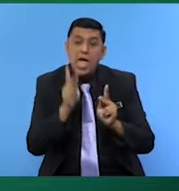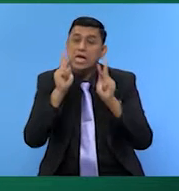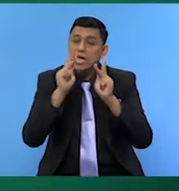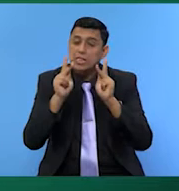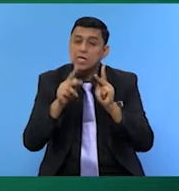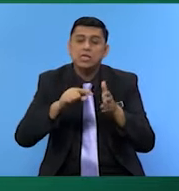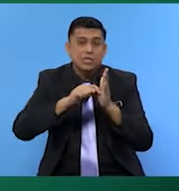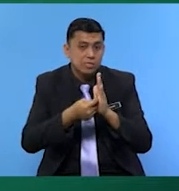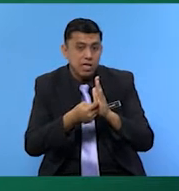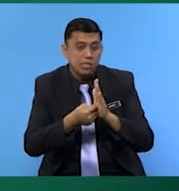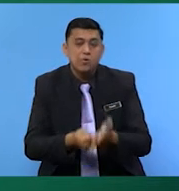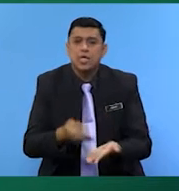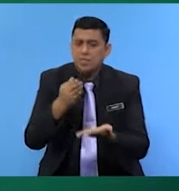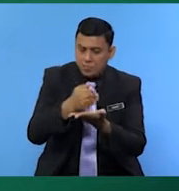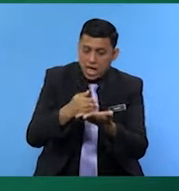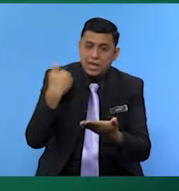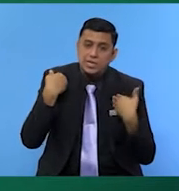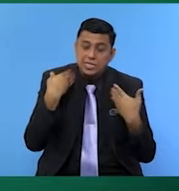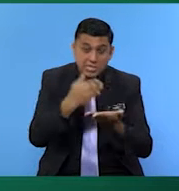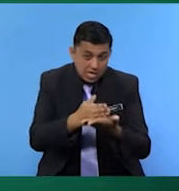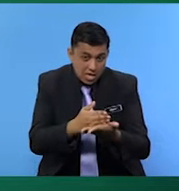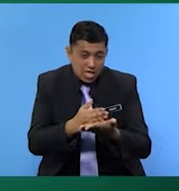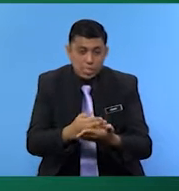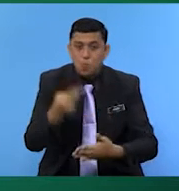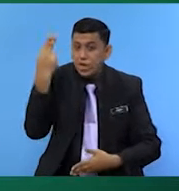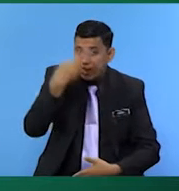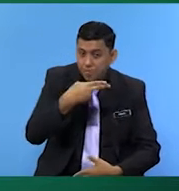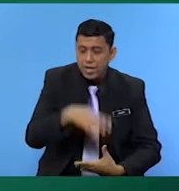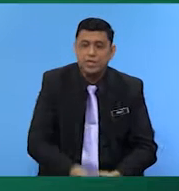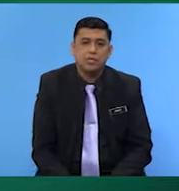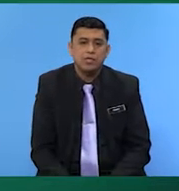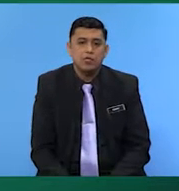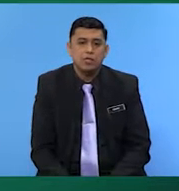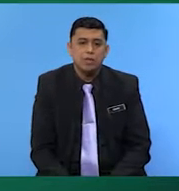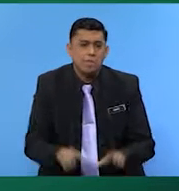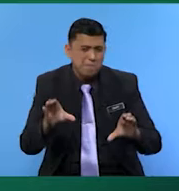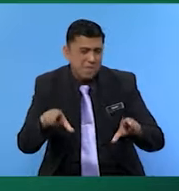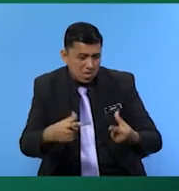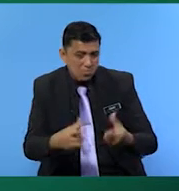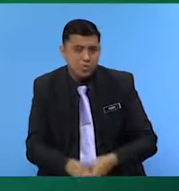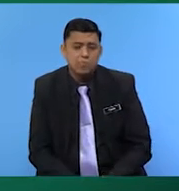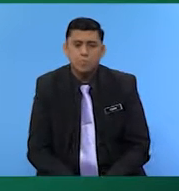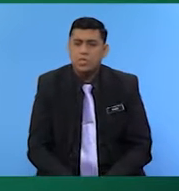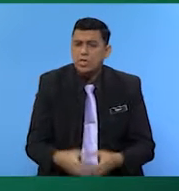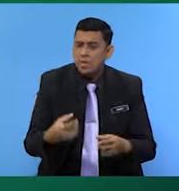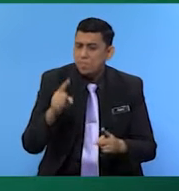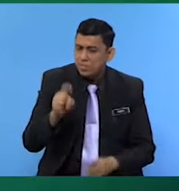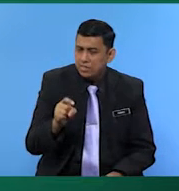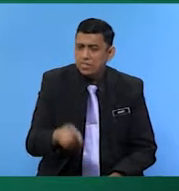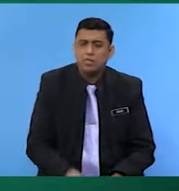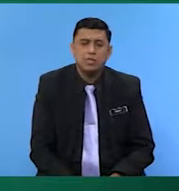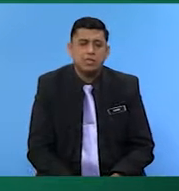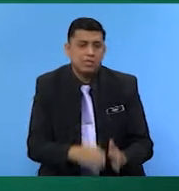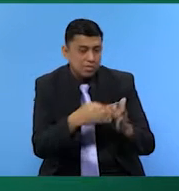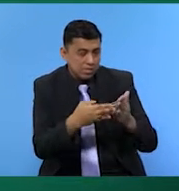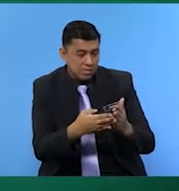kunci soalan tersebut berada di tengah ataupun di hadapan. Okey, apabila keadaan ini berlaku, anda cuma perlu